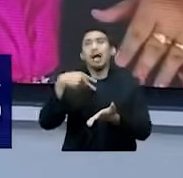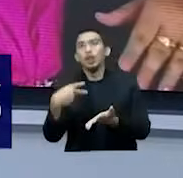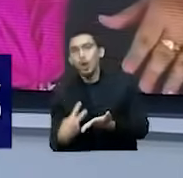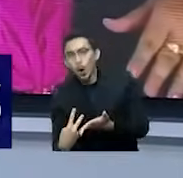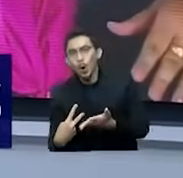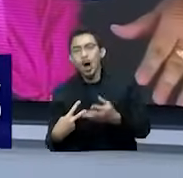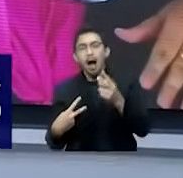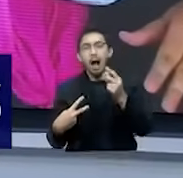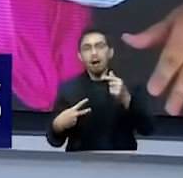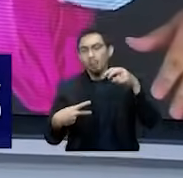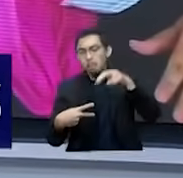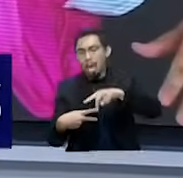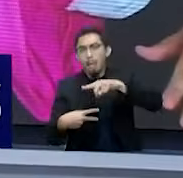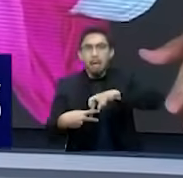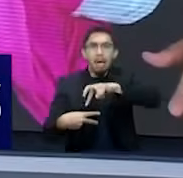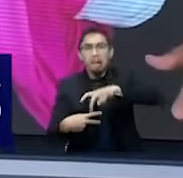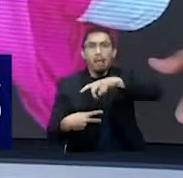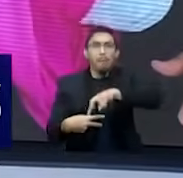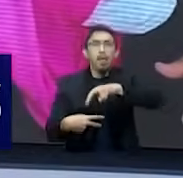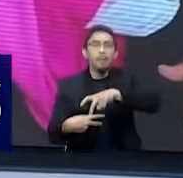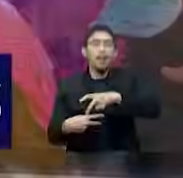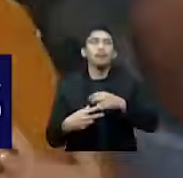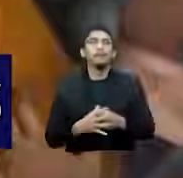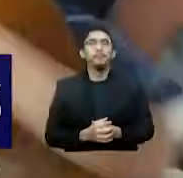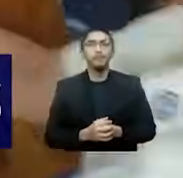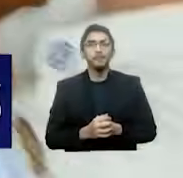nyaris terinjak-injak.